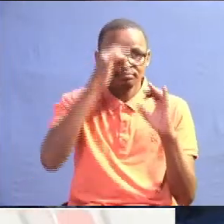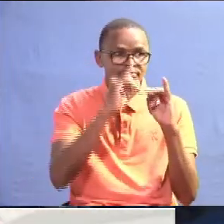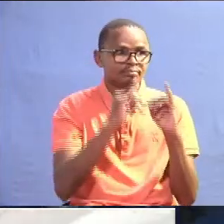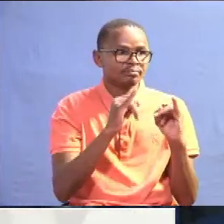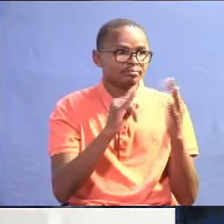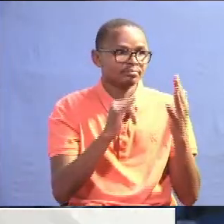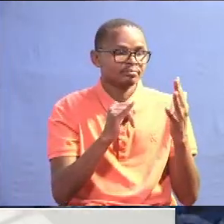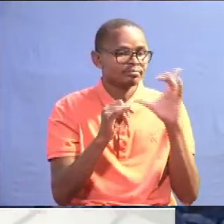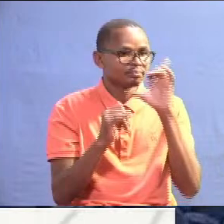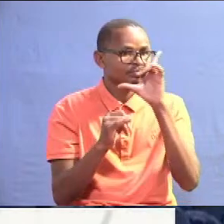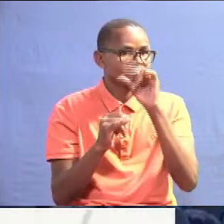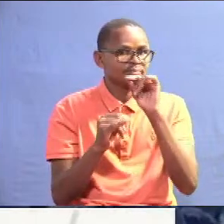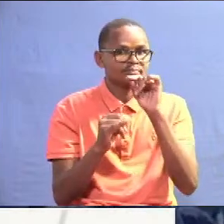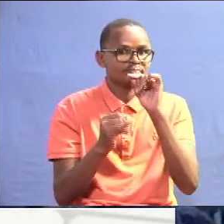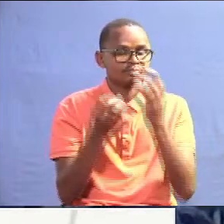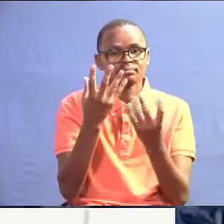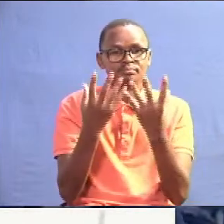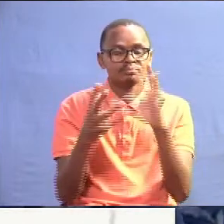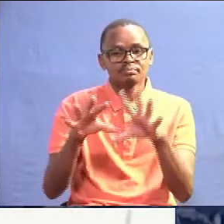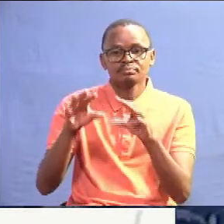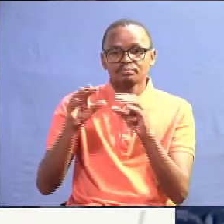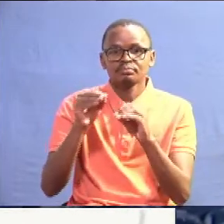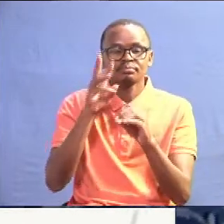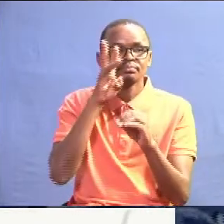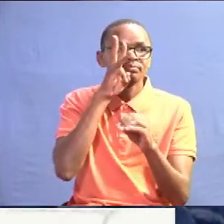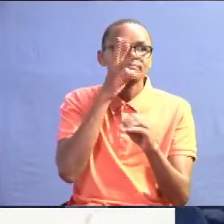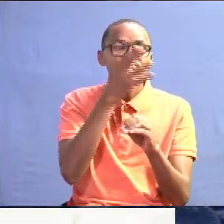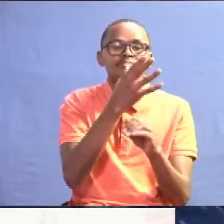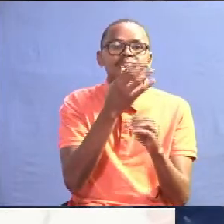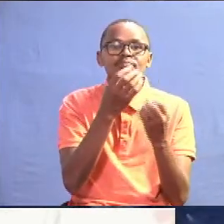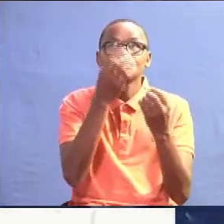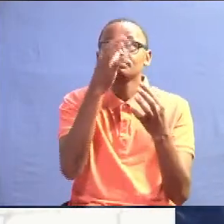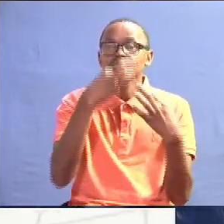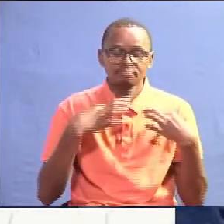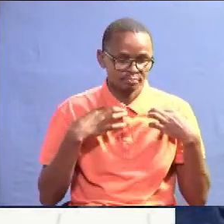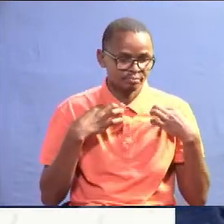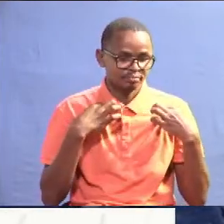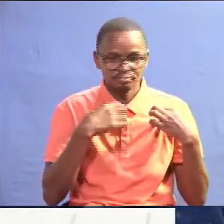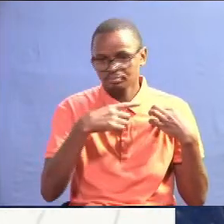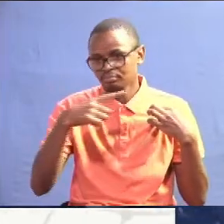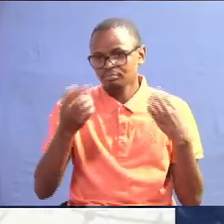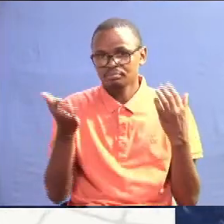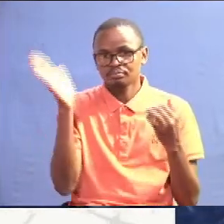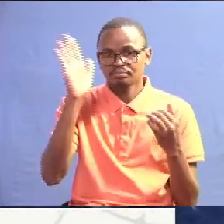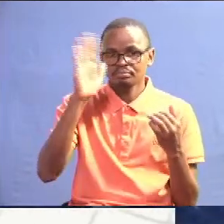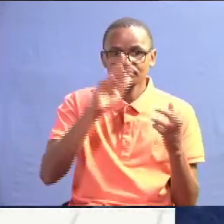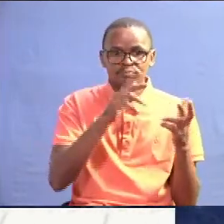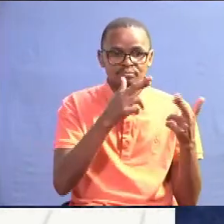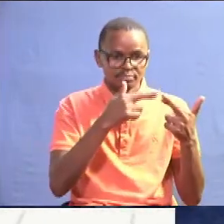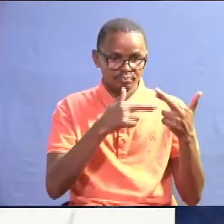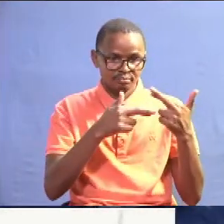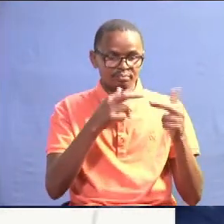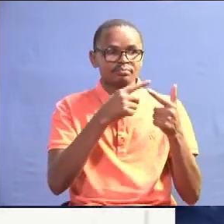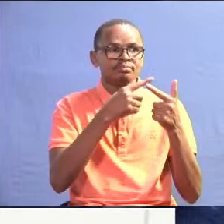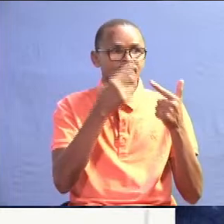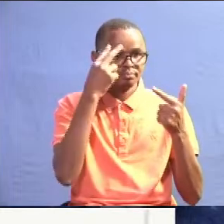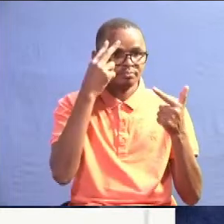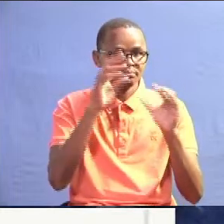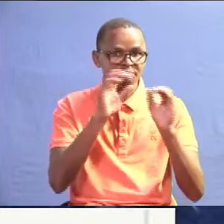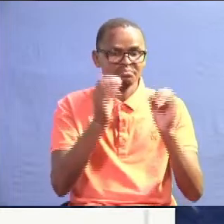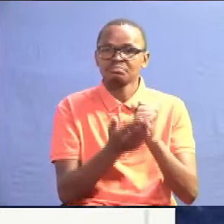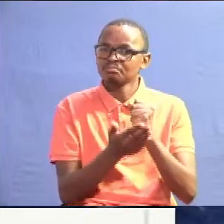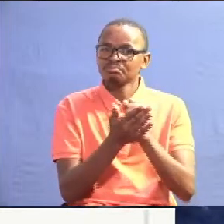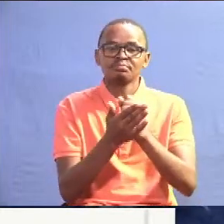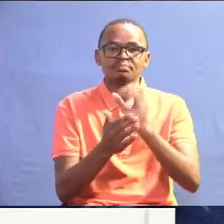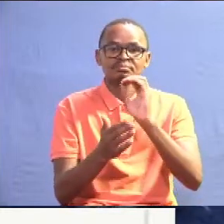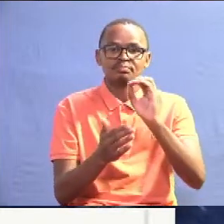hata kama imesha moto, ingeenda inachukua maji hapa, kuna magua hapa. Ingeenda inarudi tu reverse inachukua maji hapa. Lakini si unaona hakuna usaidizi watu